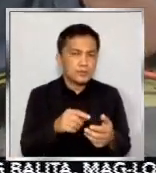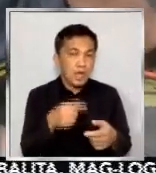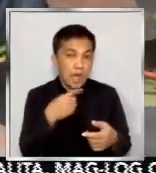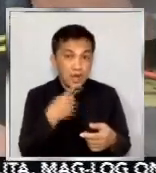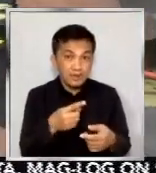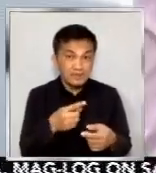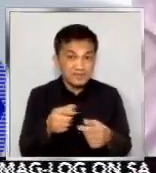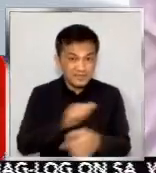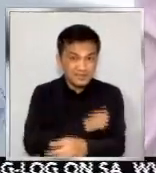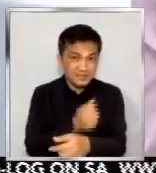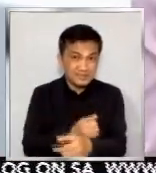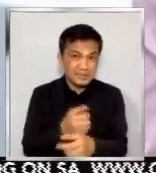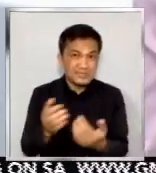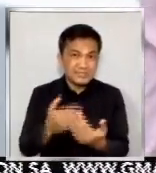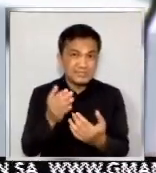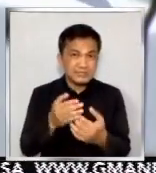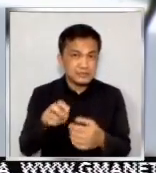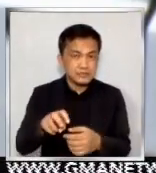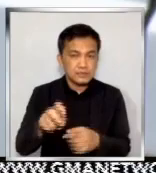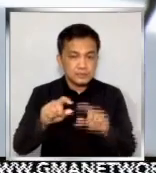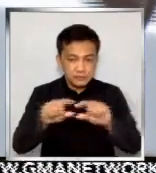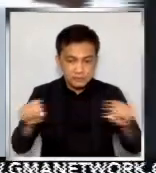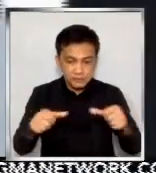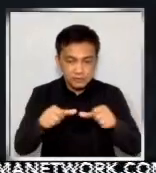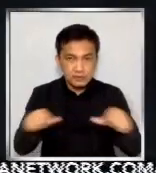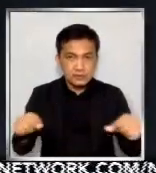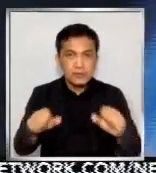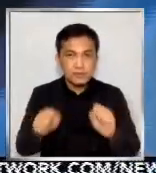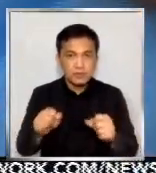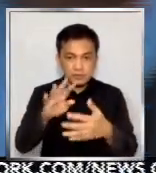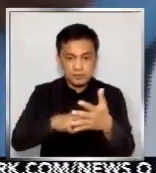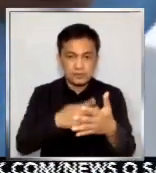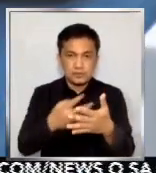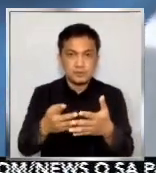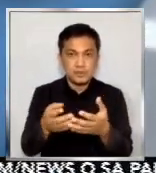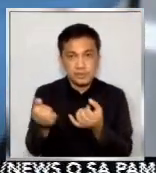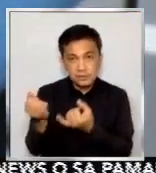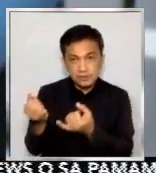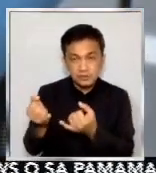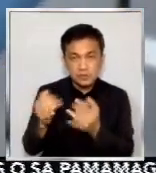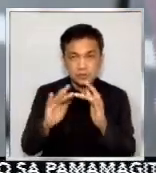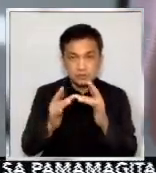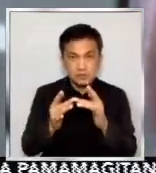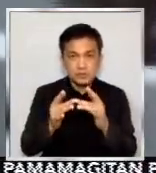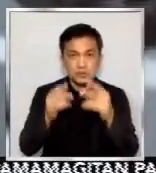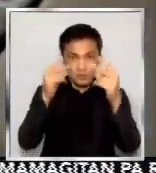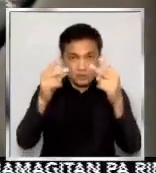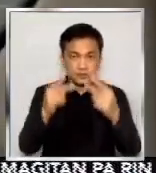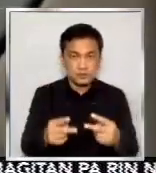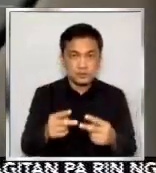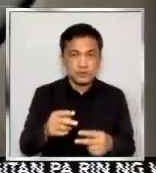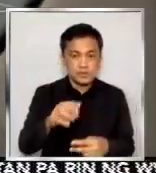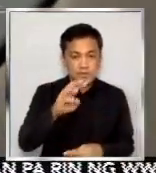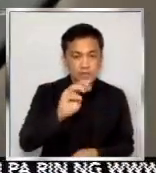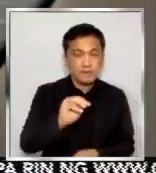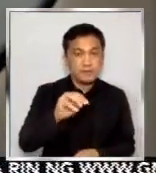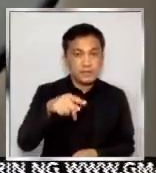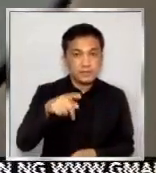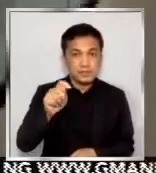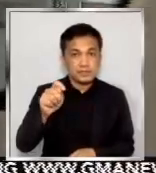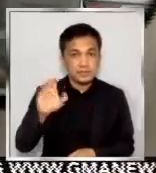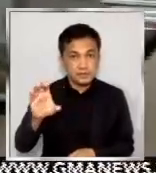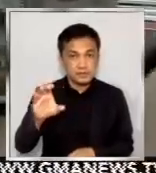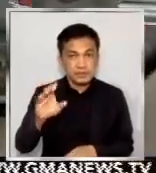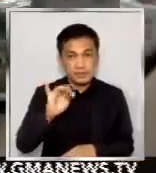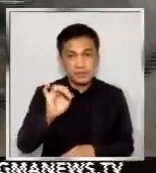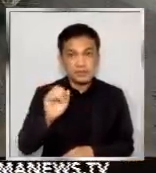Easytrip RFID stickers, pwedeng magpa-schedule ng installation online sa website ng MPTC. Sa Balintawak Toll Plaza